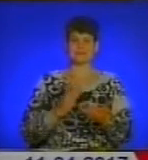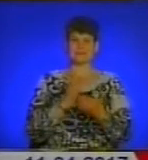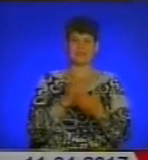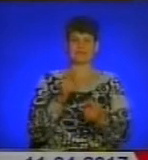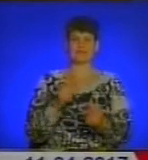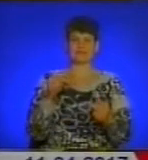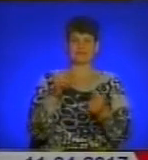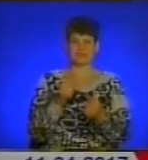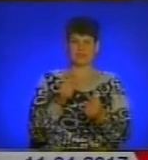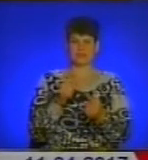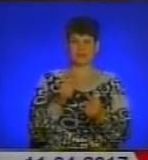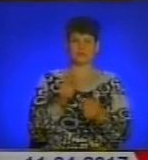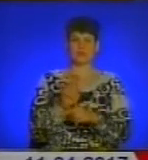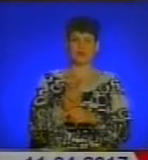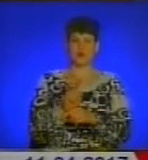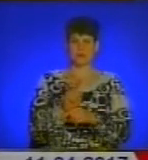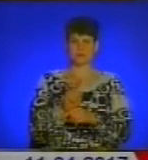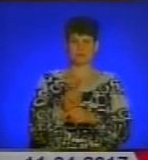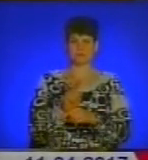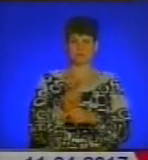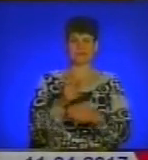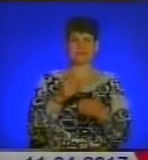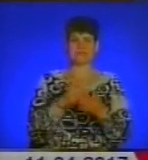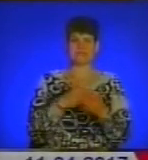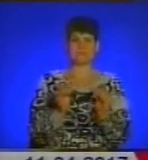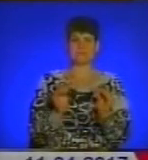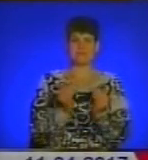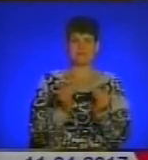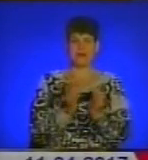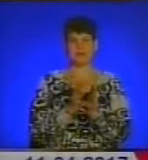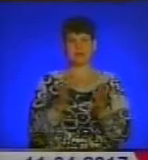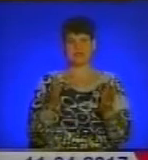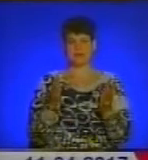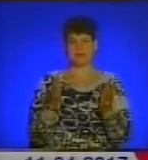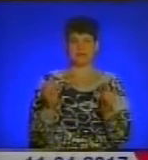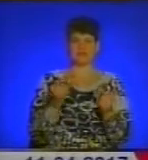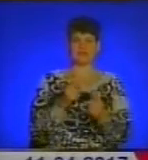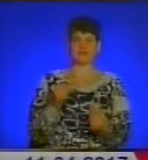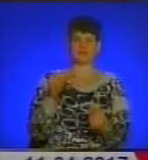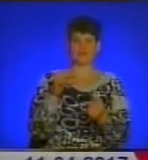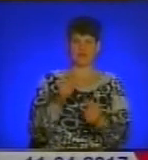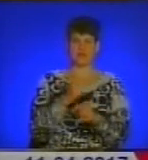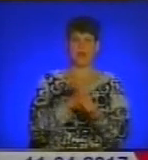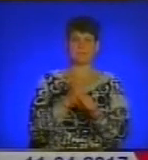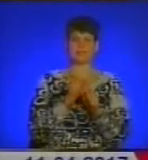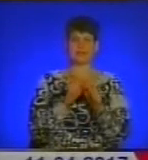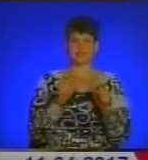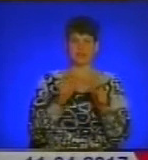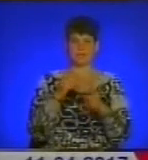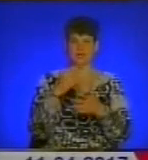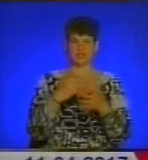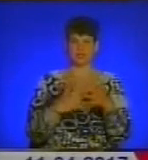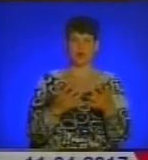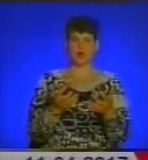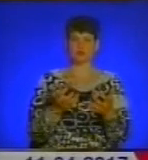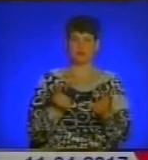визначена гранична норма ціни мінімальна і максимальна. І відповідно аптечна мережа отримує